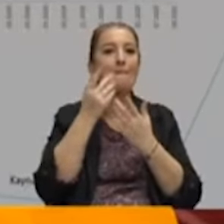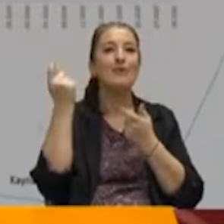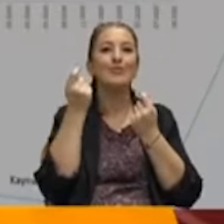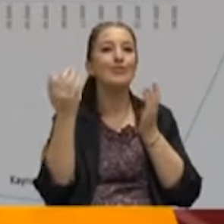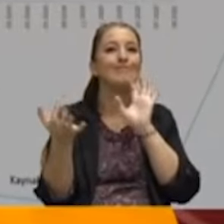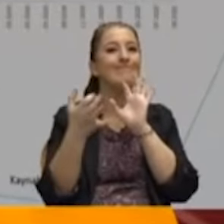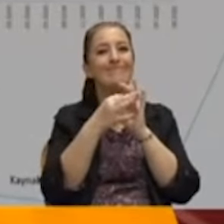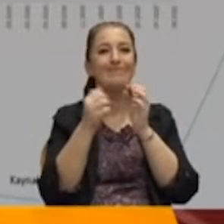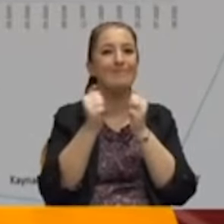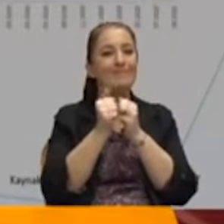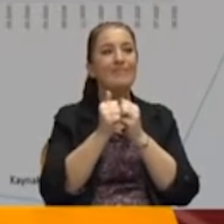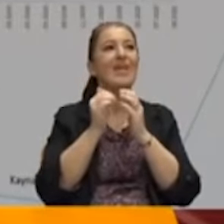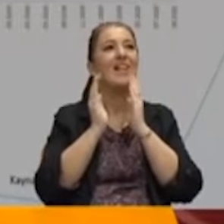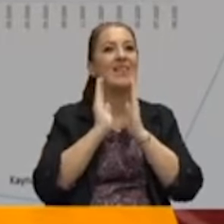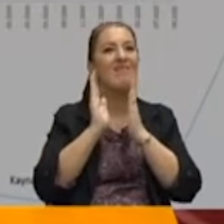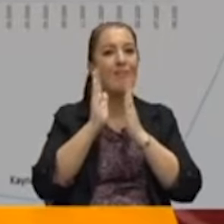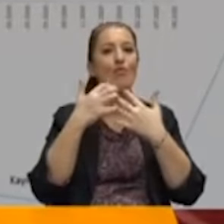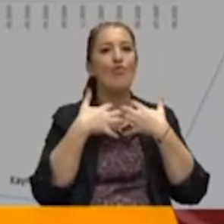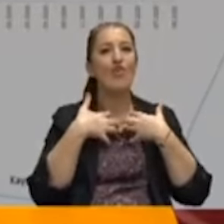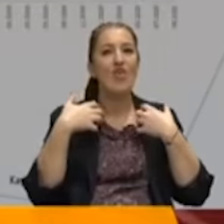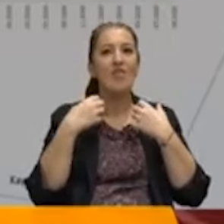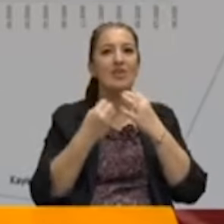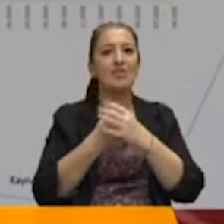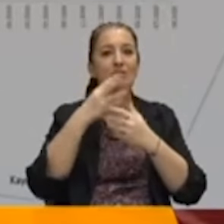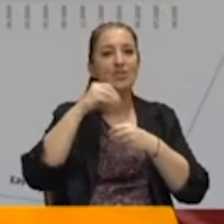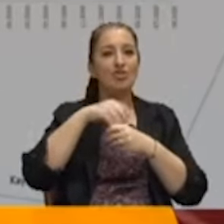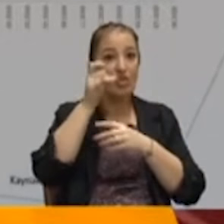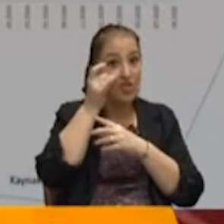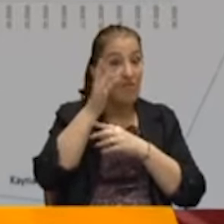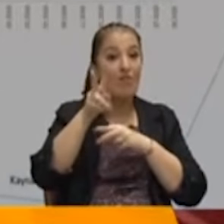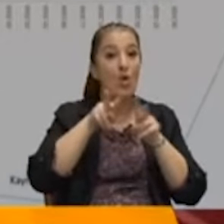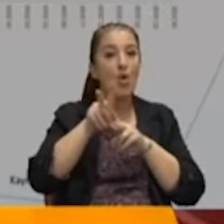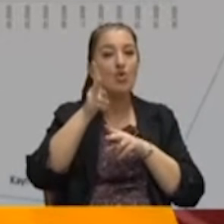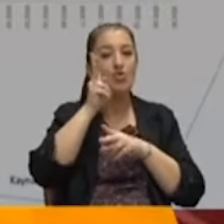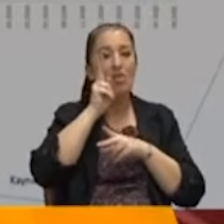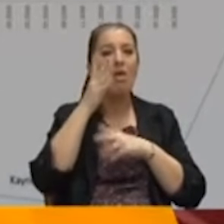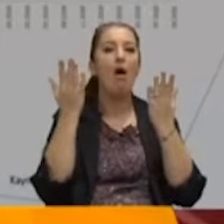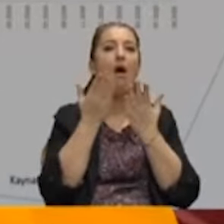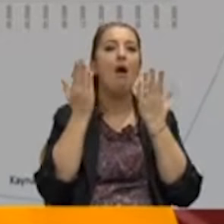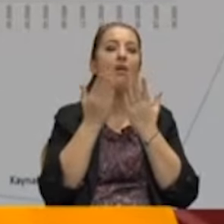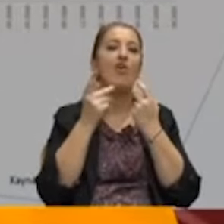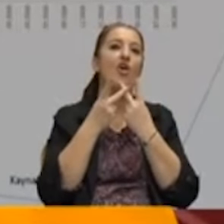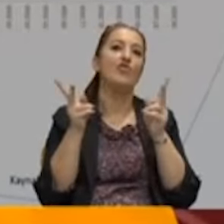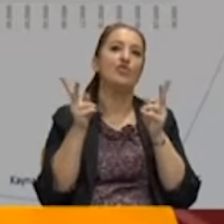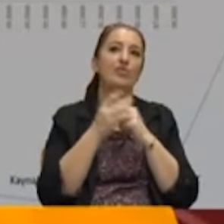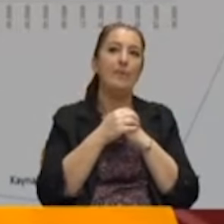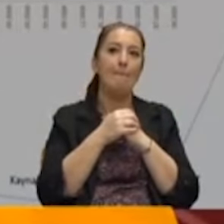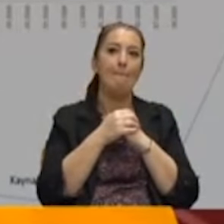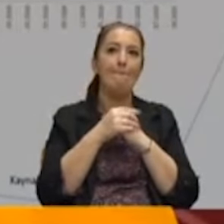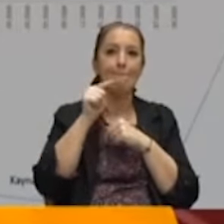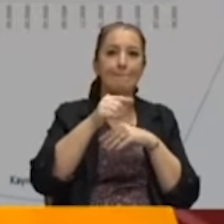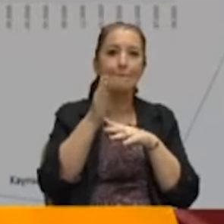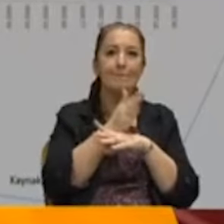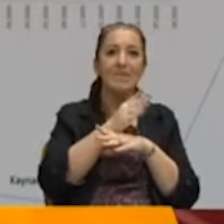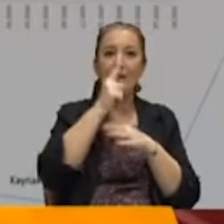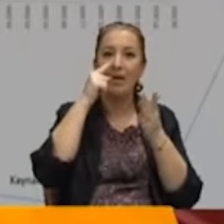iştiraklerimizde sürdürülebilir güveni sağlamak için şeffaflığın yolunu sonuna kadar açtık. Bu sayede